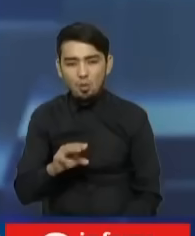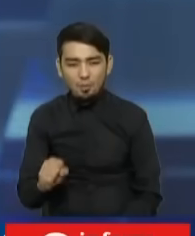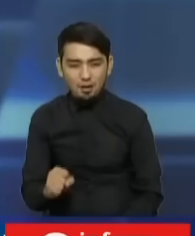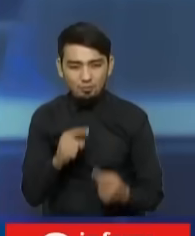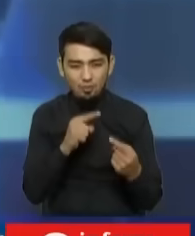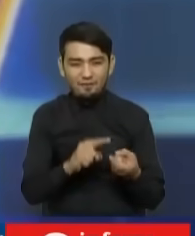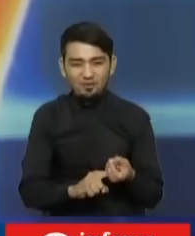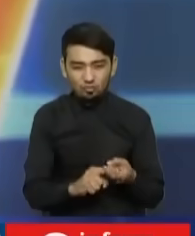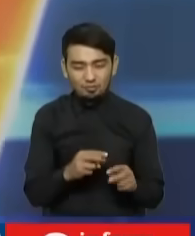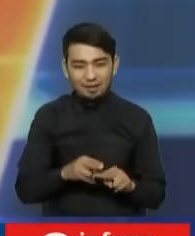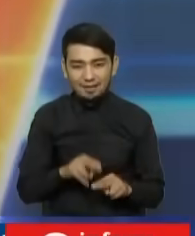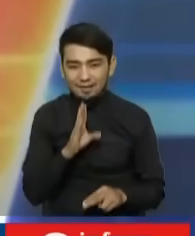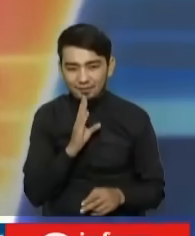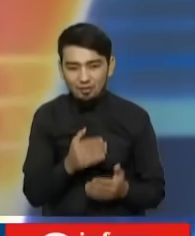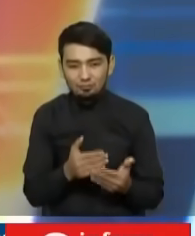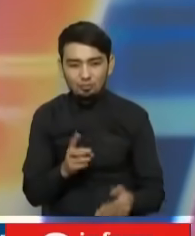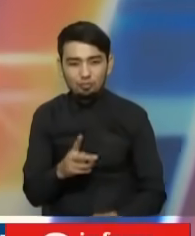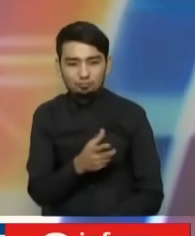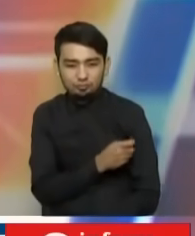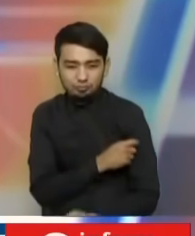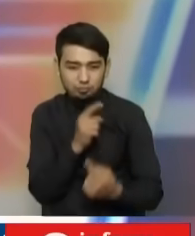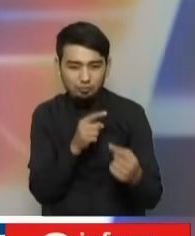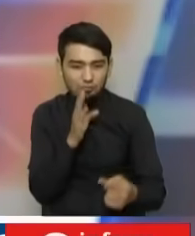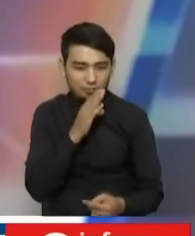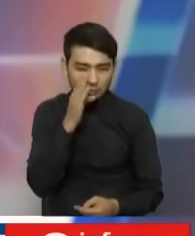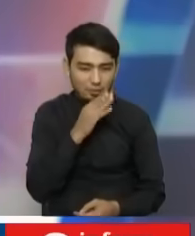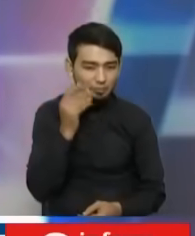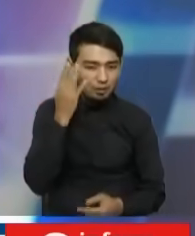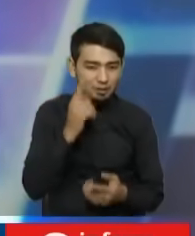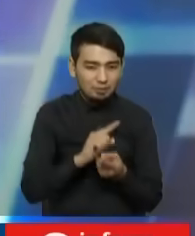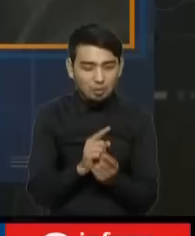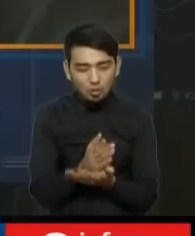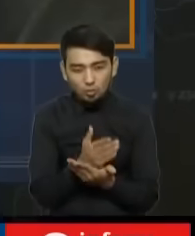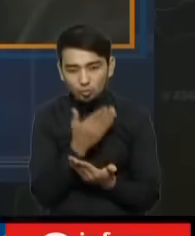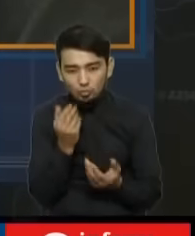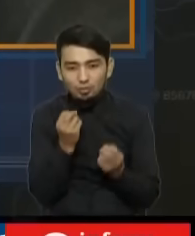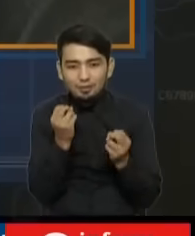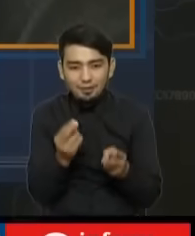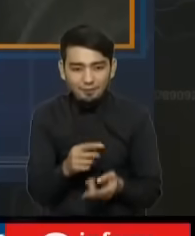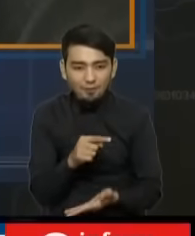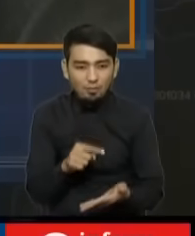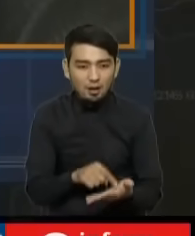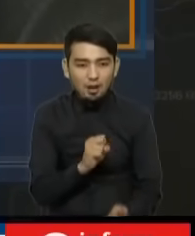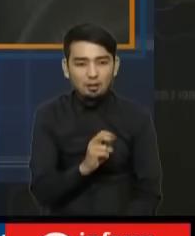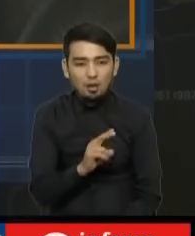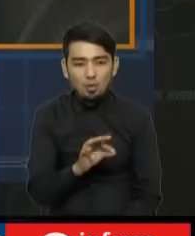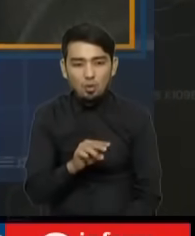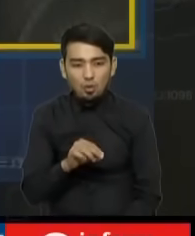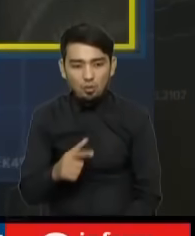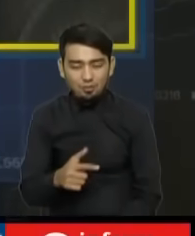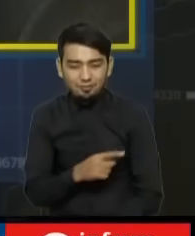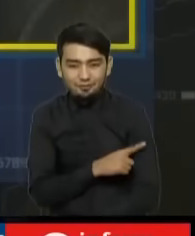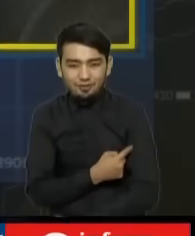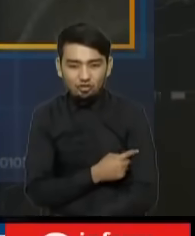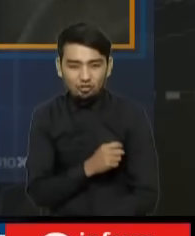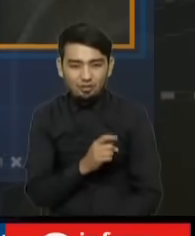қандай? Бұған дейін қыздарына вакцина салуға қарсы болған ата-аналар пікірін өзгертті ме? Бұл сұрақтарды онколог дәрігер Райхан Болатбековаға қойсақ,